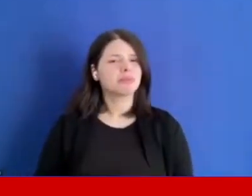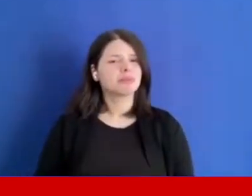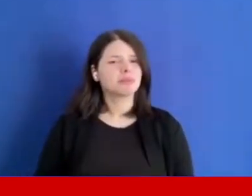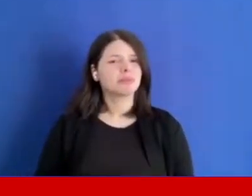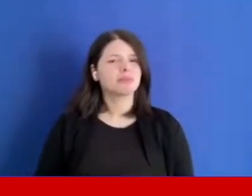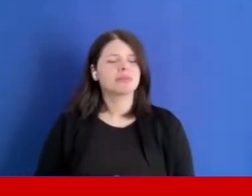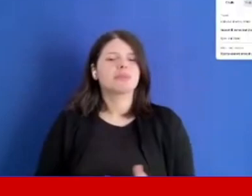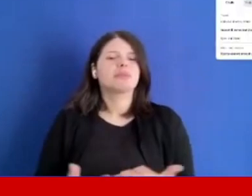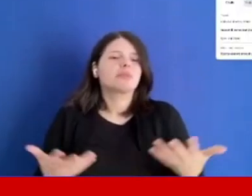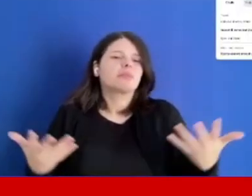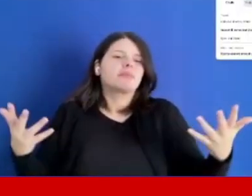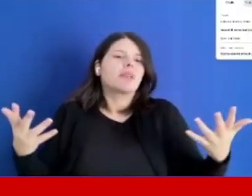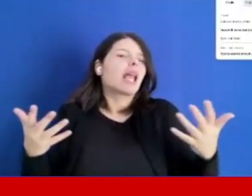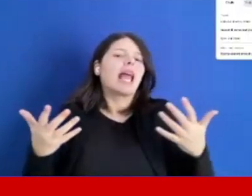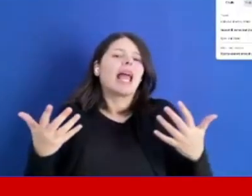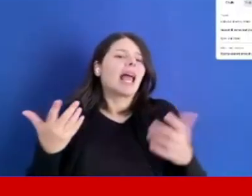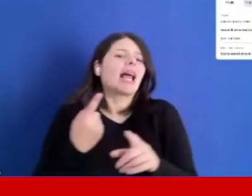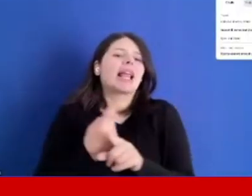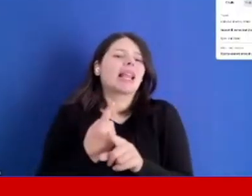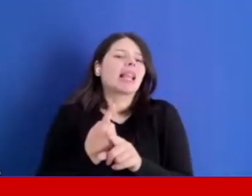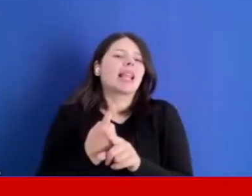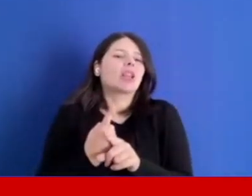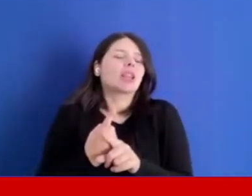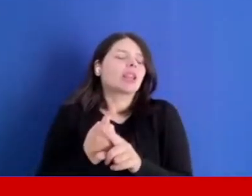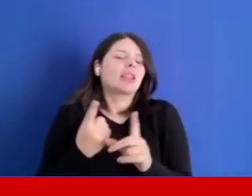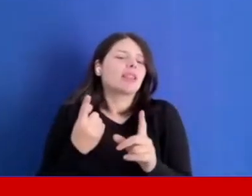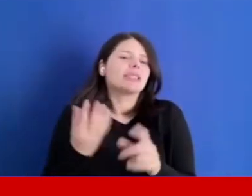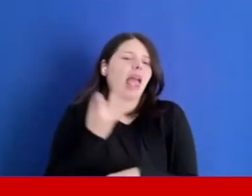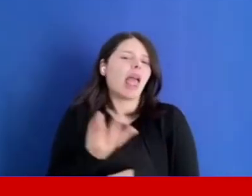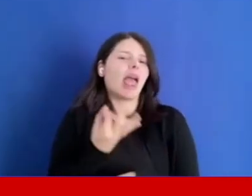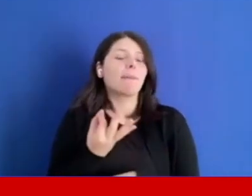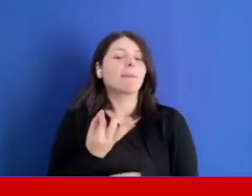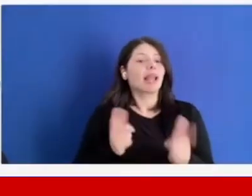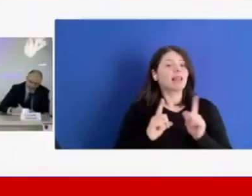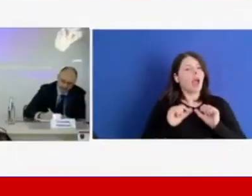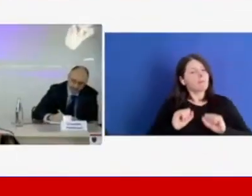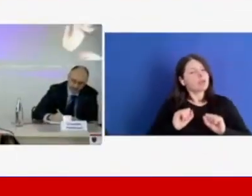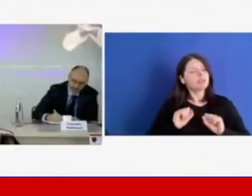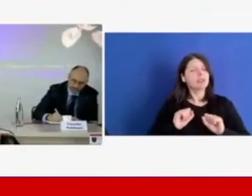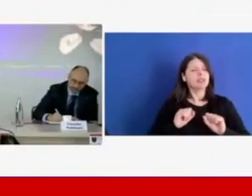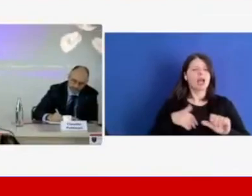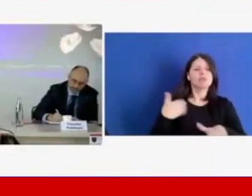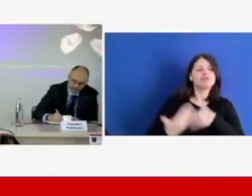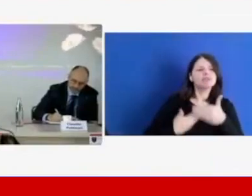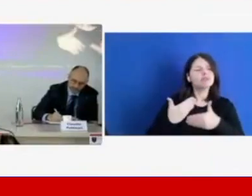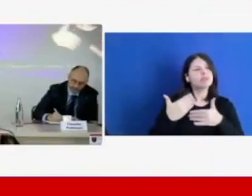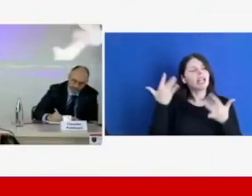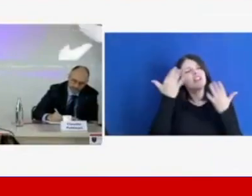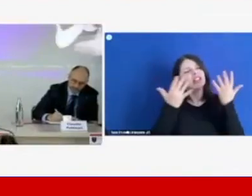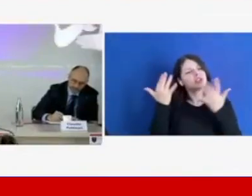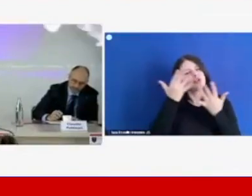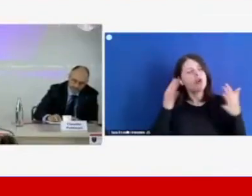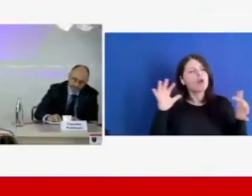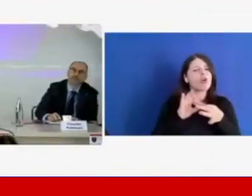indifferentemente, e bisogna sempre, e quindi questo dà la possibilità di portare avanti tantissime riflessioni,